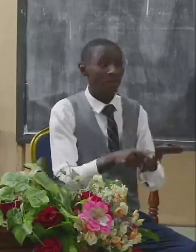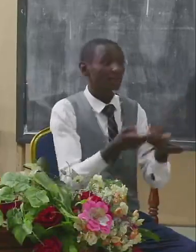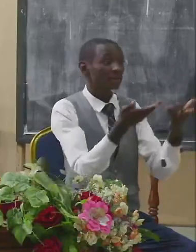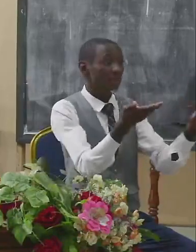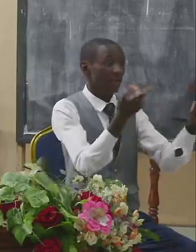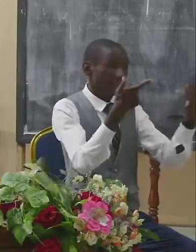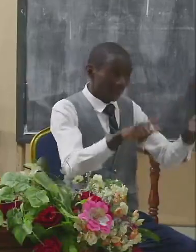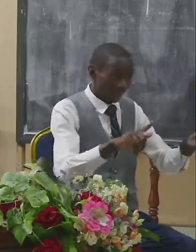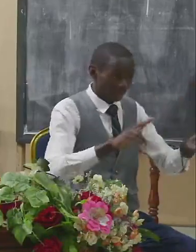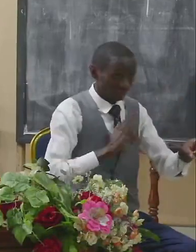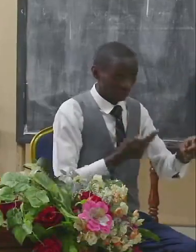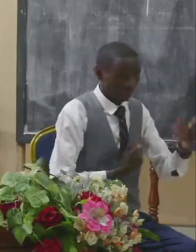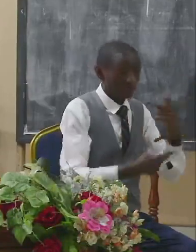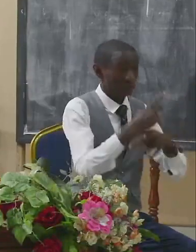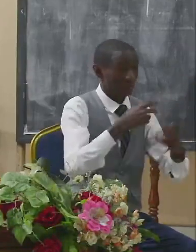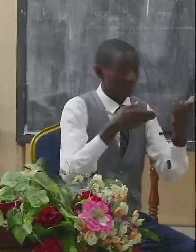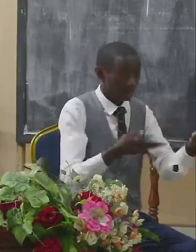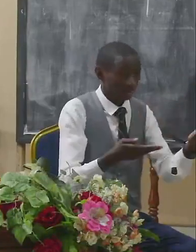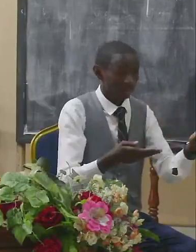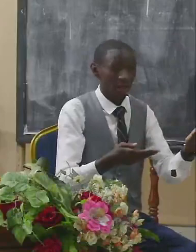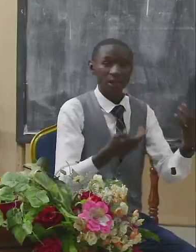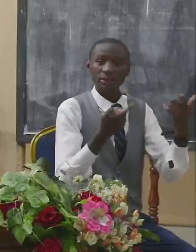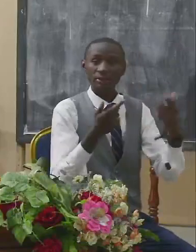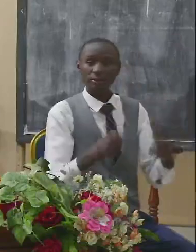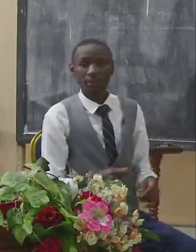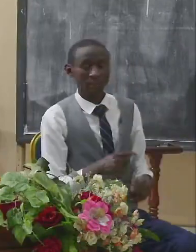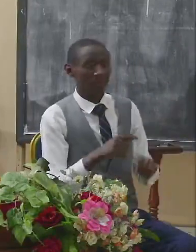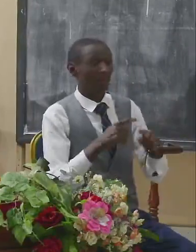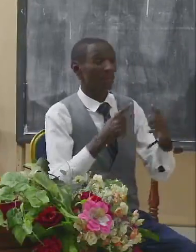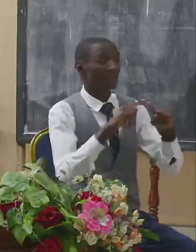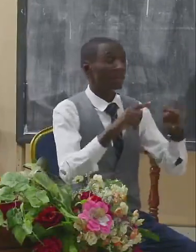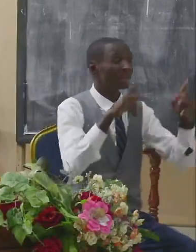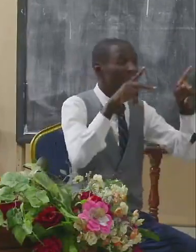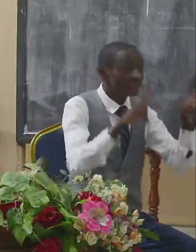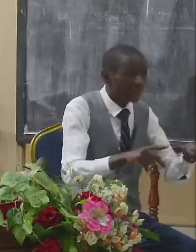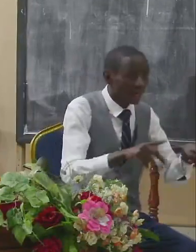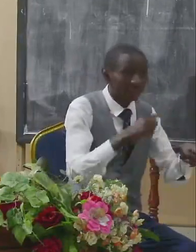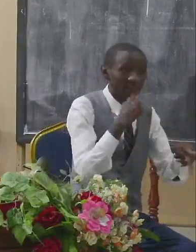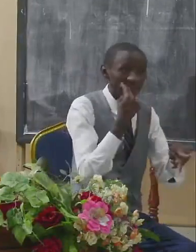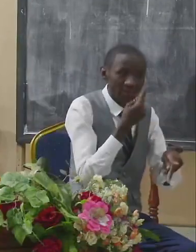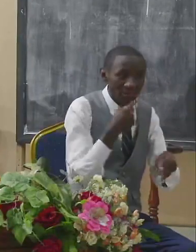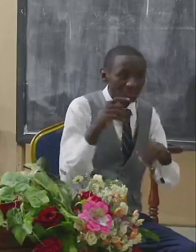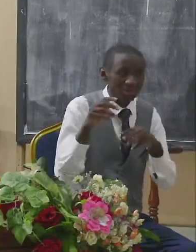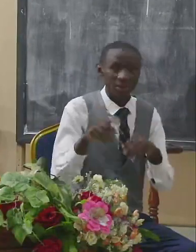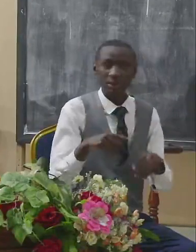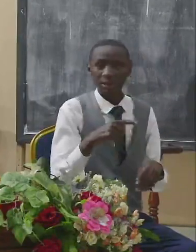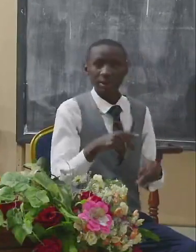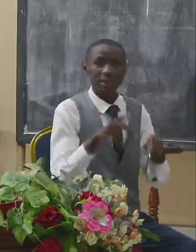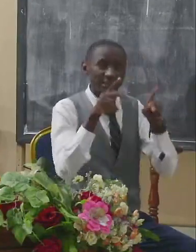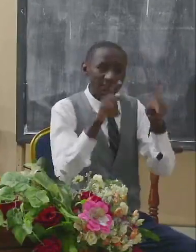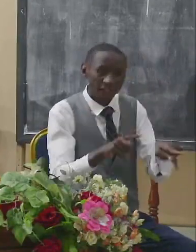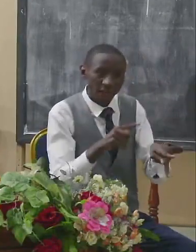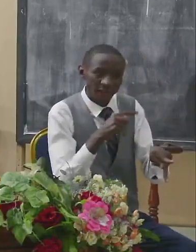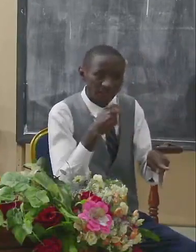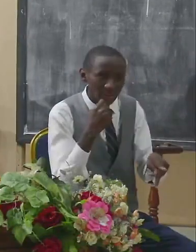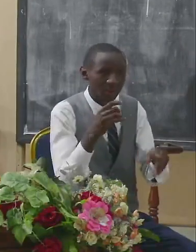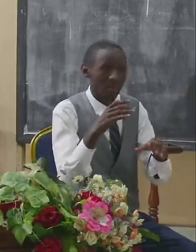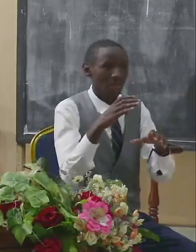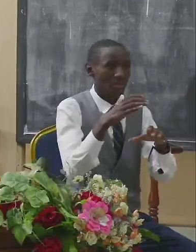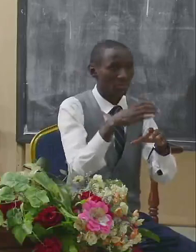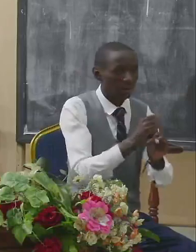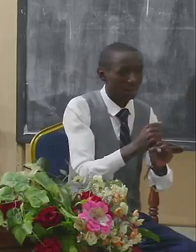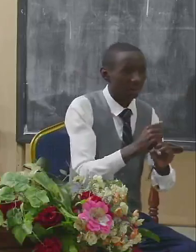kama bien ici. Hata hapa wakati tunakuja. Les gens qui mettent de, qui prends déjà des places pour les autres. Batu benye